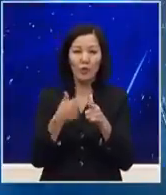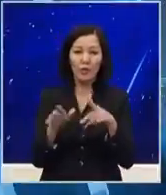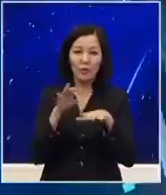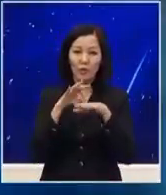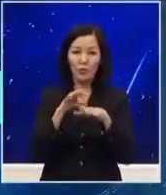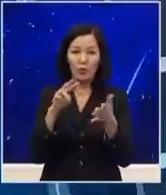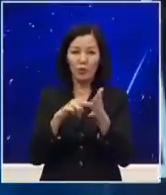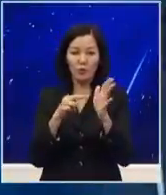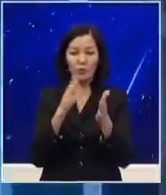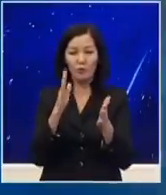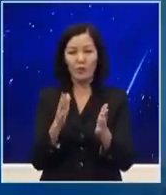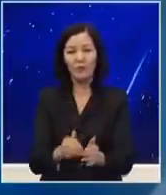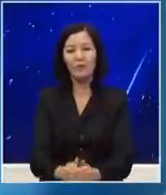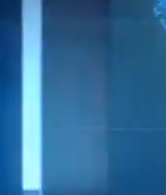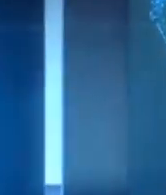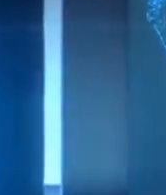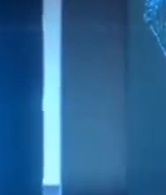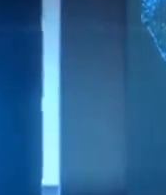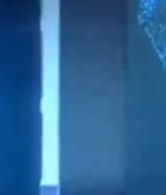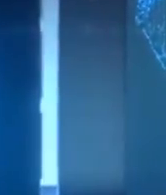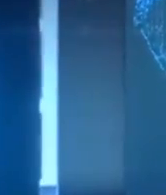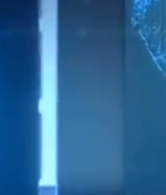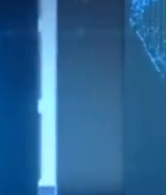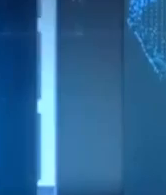Жарқын Нұрланұлы, Мәди Байбосынов, Жетісу телеарнасы.